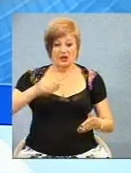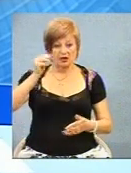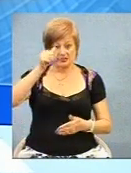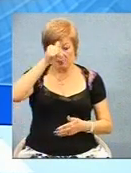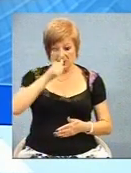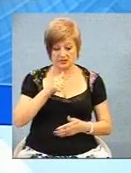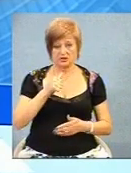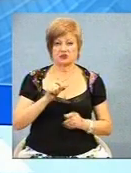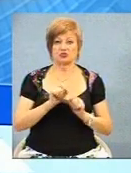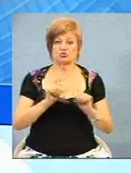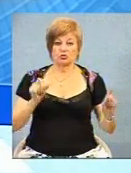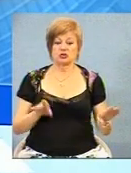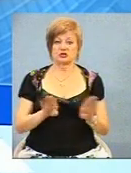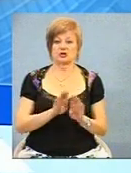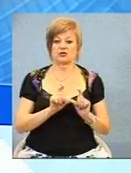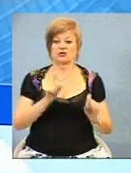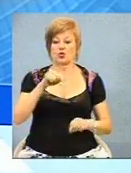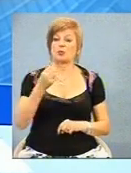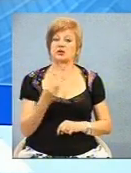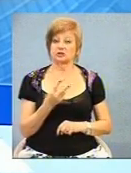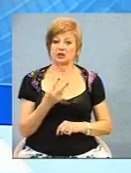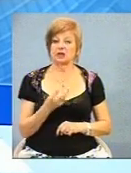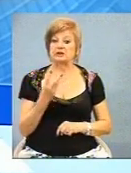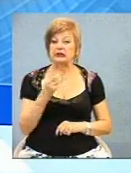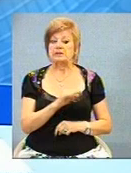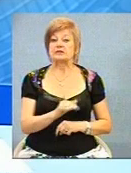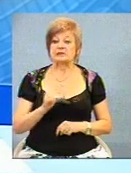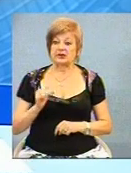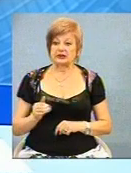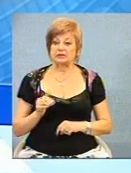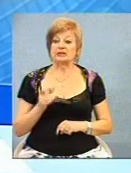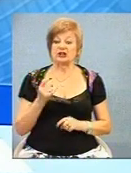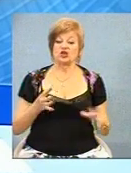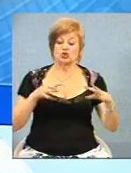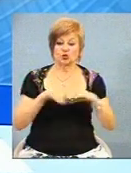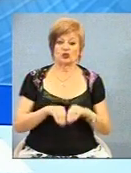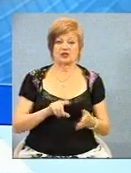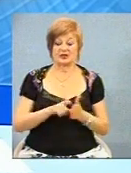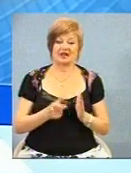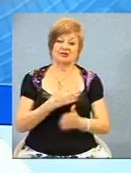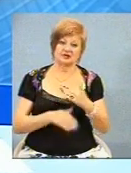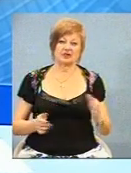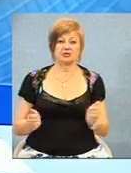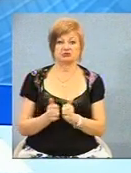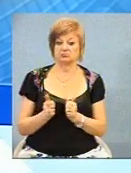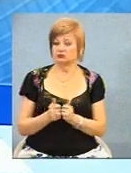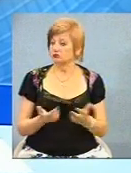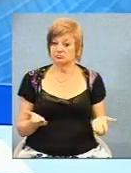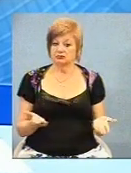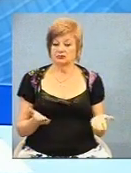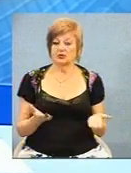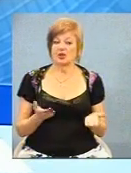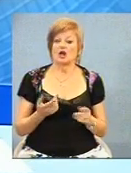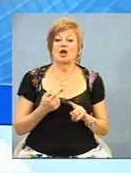Запоріжжі закривають школу номер 3. Майже 300 учнів, серед них із інклюзивних класів, сядуть за парти сусідньої, першої. Один